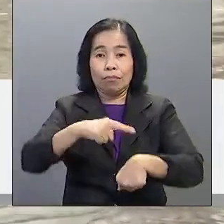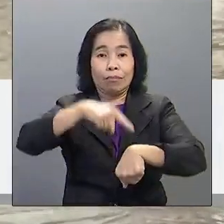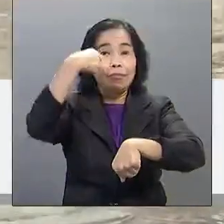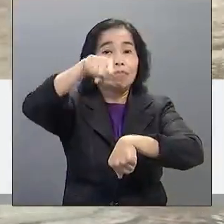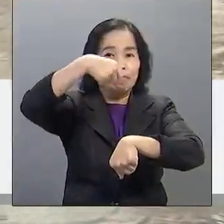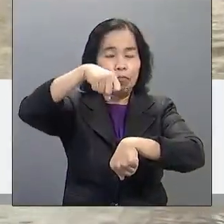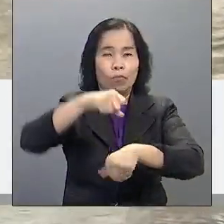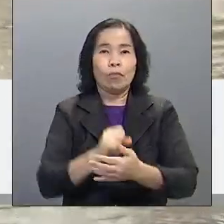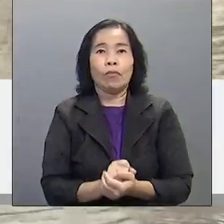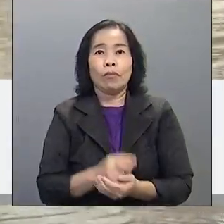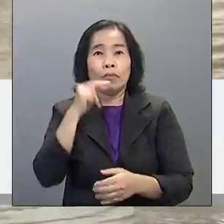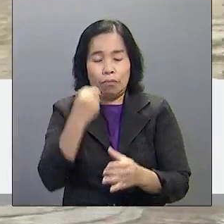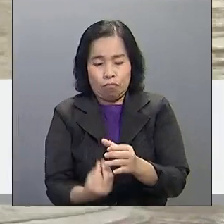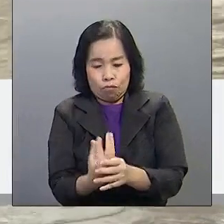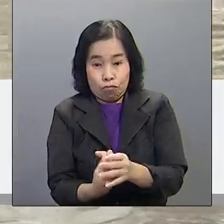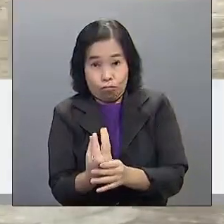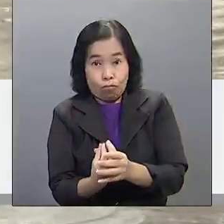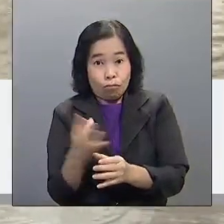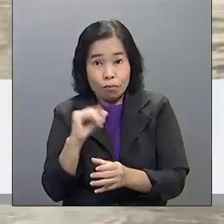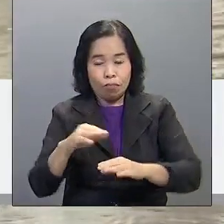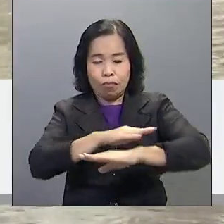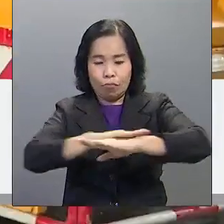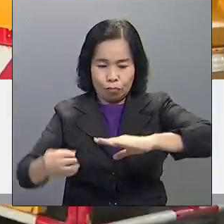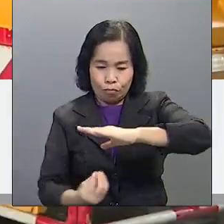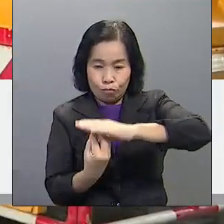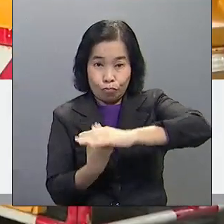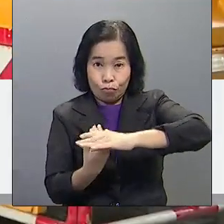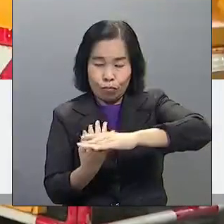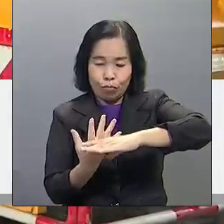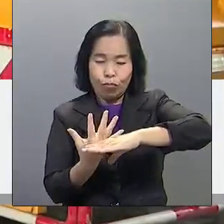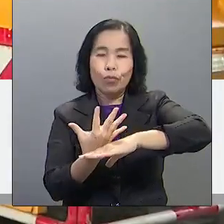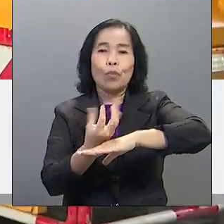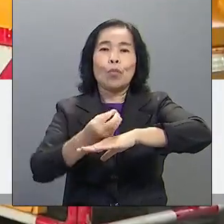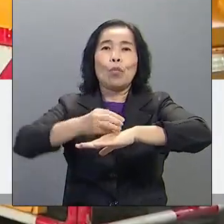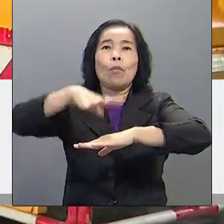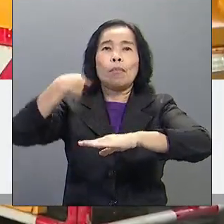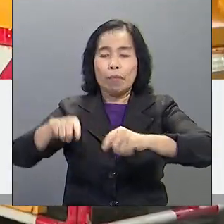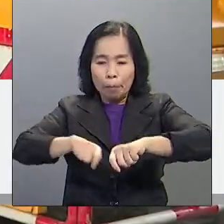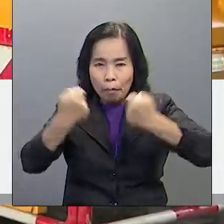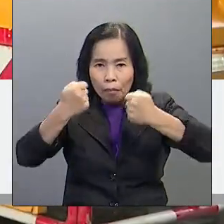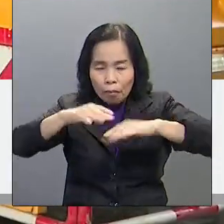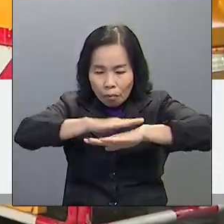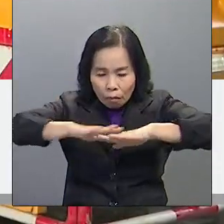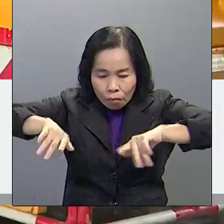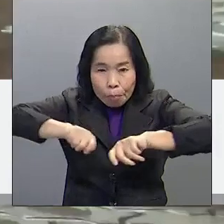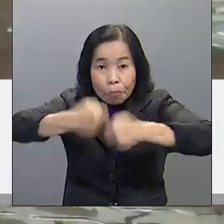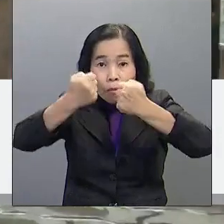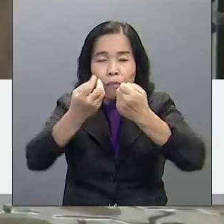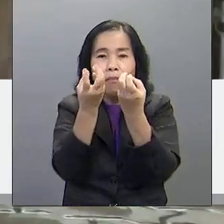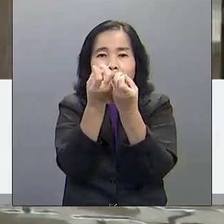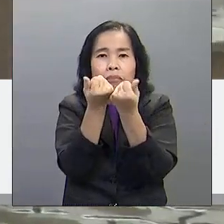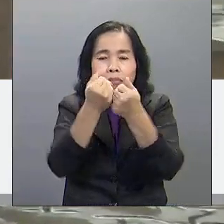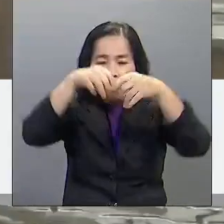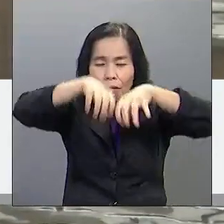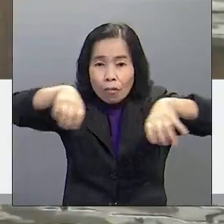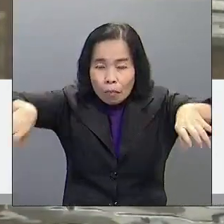ได้ว่าน้ำผุดเนี่ยมาจากพื้นถนนนะคะแล้วก็พื้นคอนกรีตซึ่งมีรอยแตกอยู่ด้านหลังแนวกระสอบทรายที่เทศบาลนคร